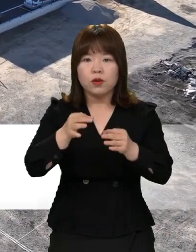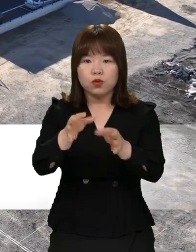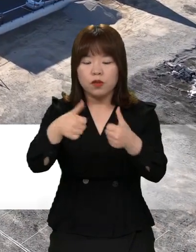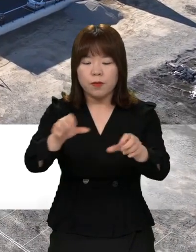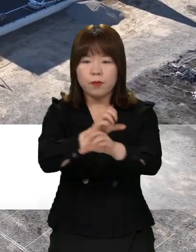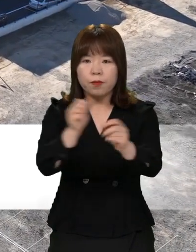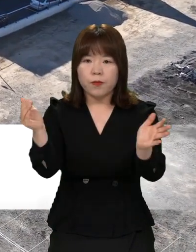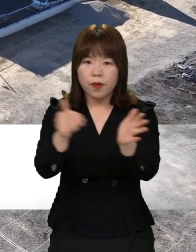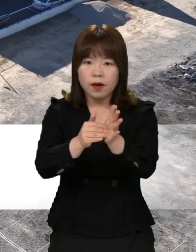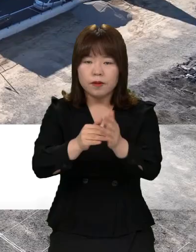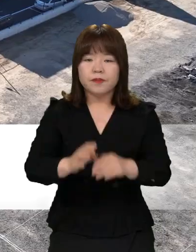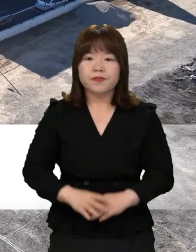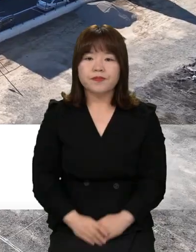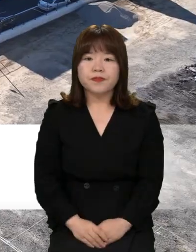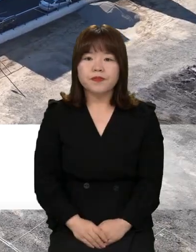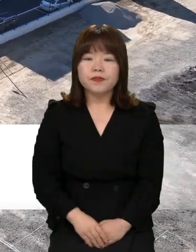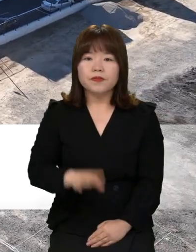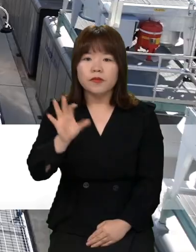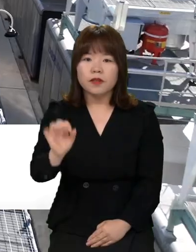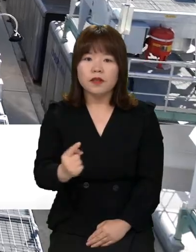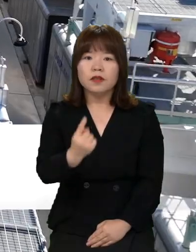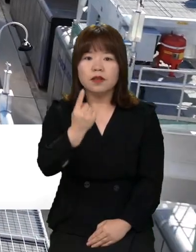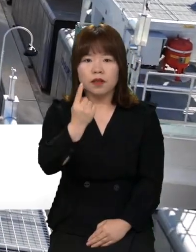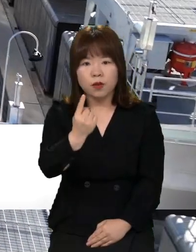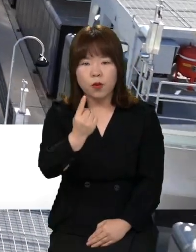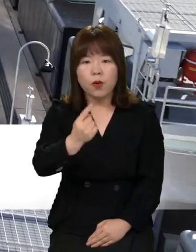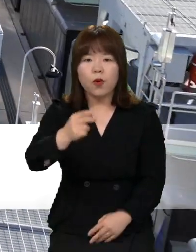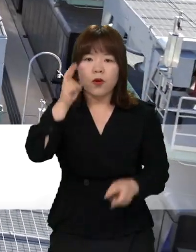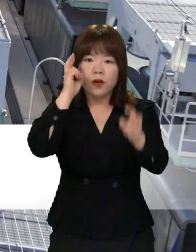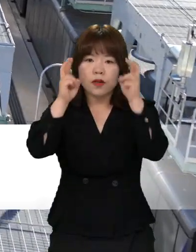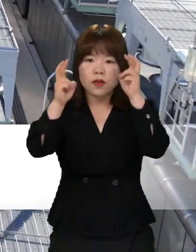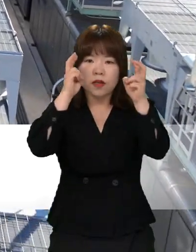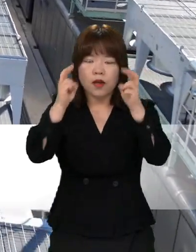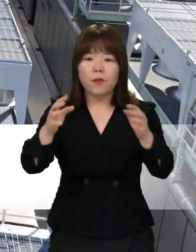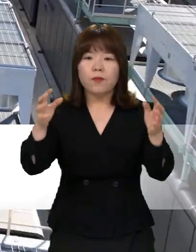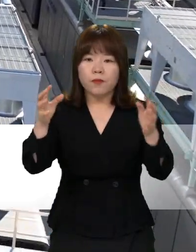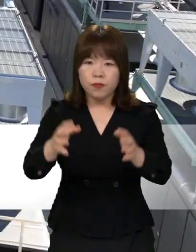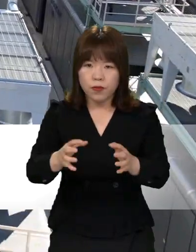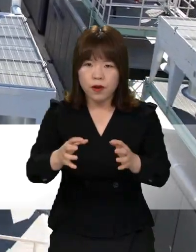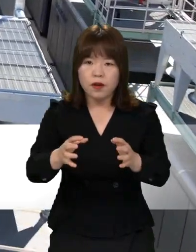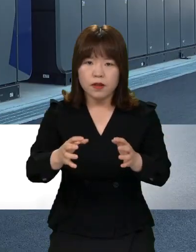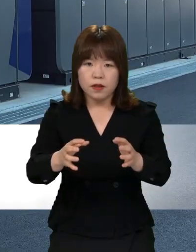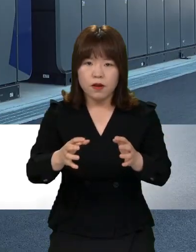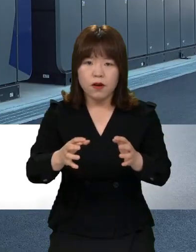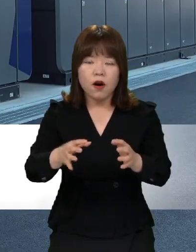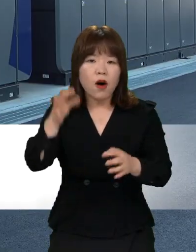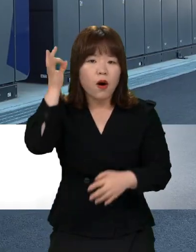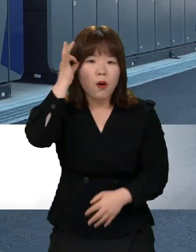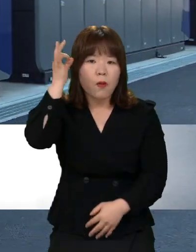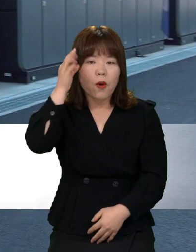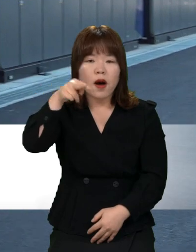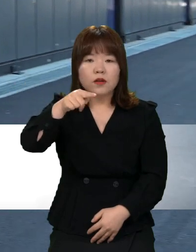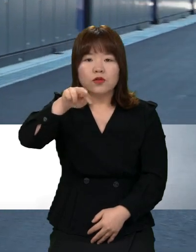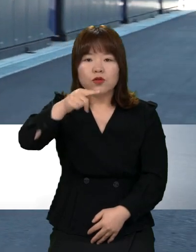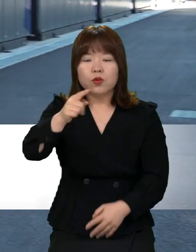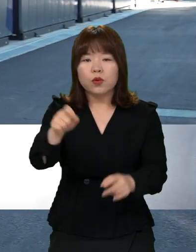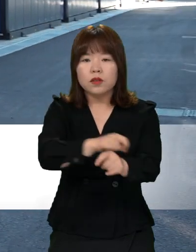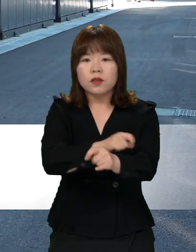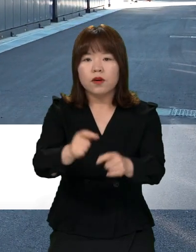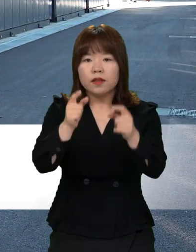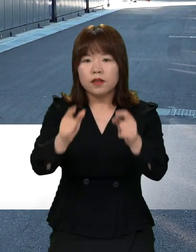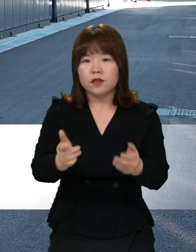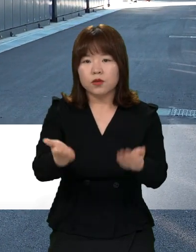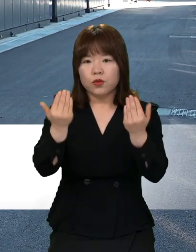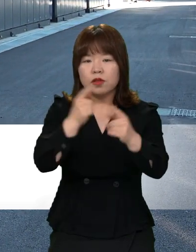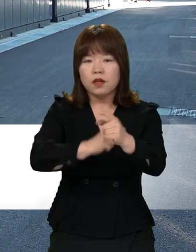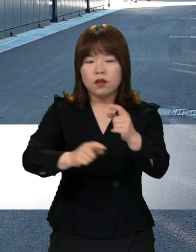양해각서를 체결했습니다. 시는 이번 투자 양해각서 체결을 기점으로 기업 집적화 유망 지역을 요건으로 하는